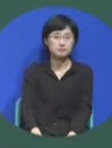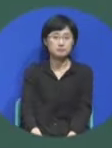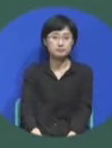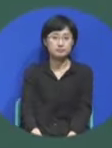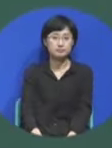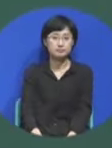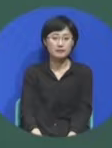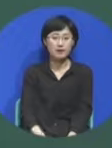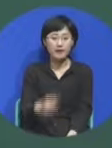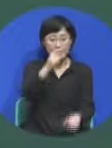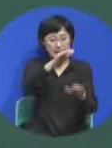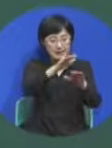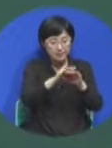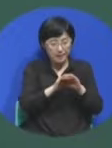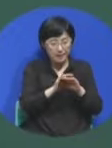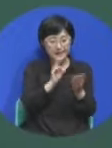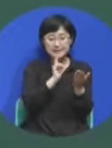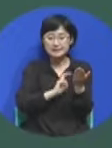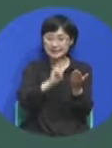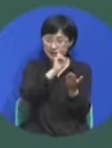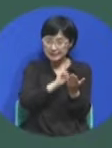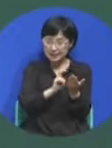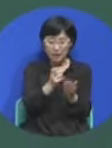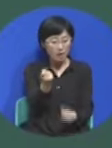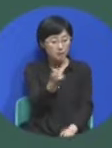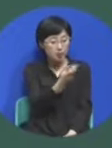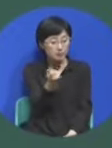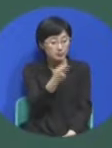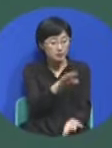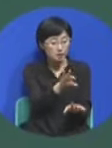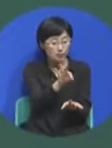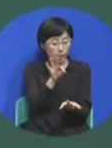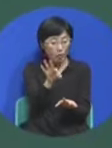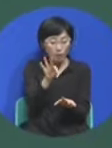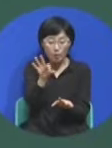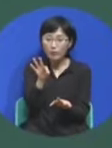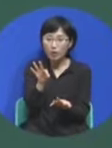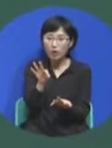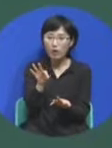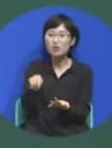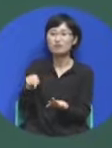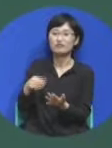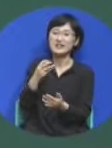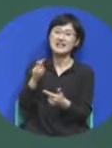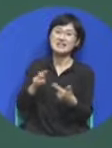选赞美的时候也不是盲目的去选. 물론 이제 예배 찬양 찬송 선곡을 저희 서울 교회는 제가 합니다.